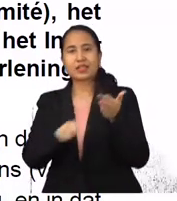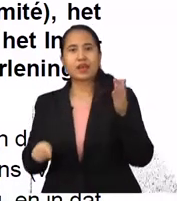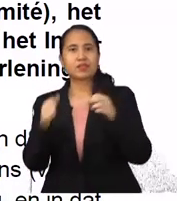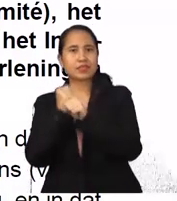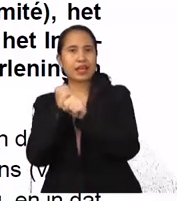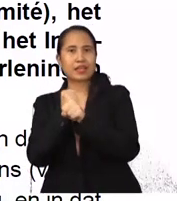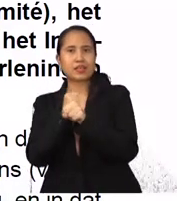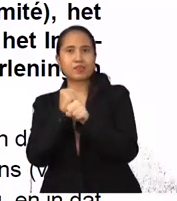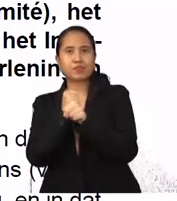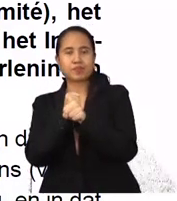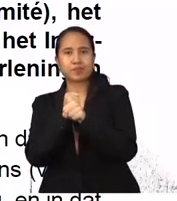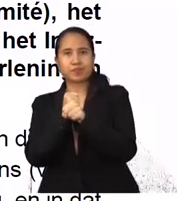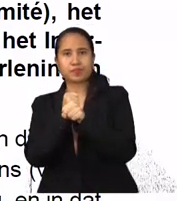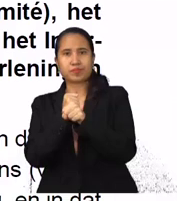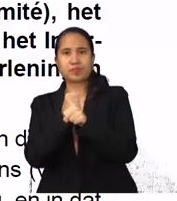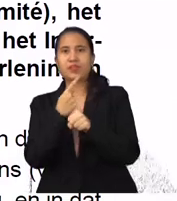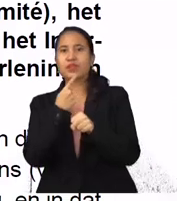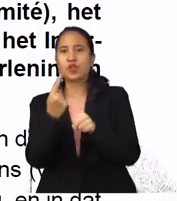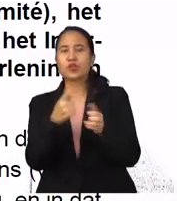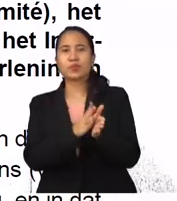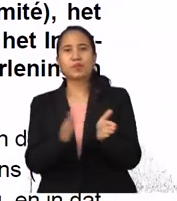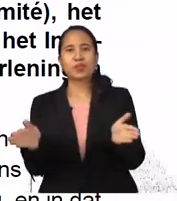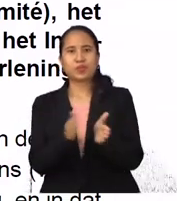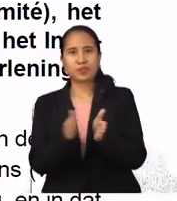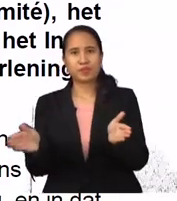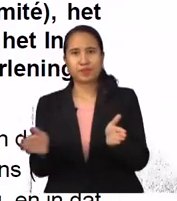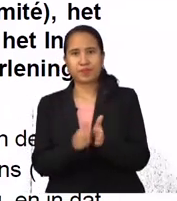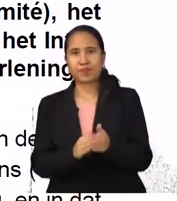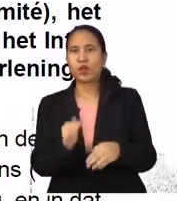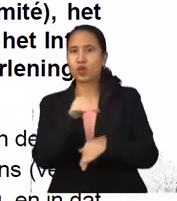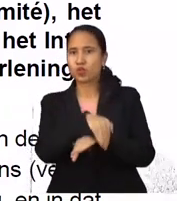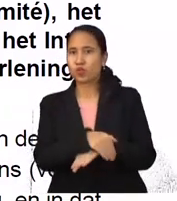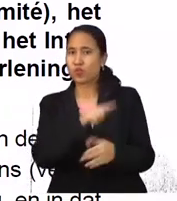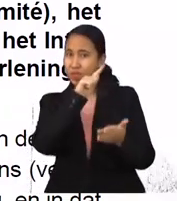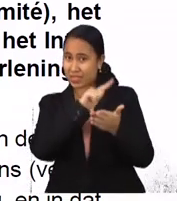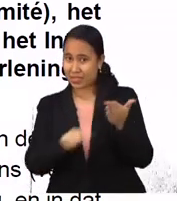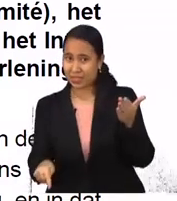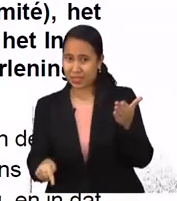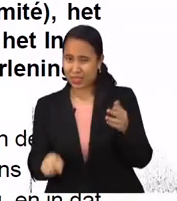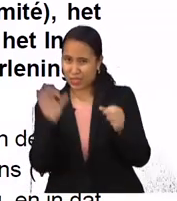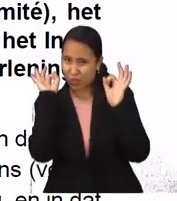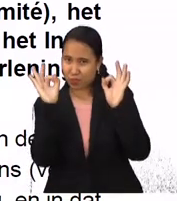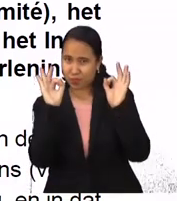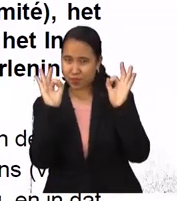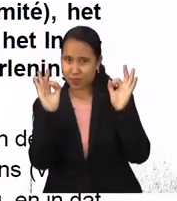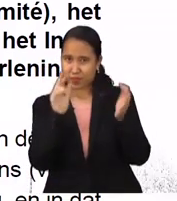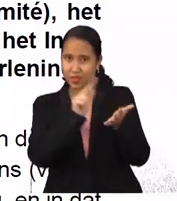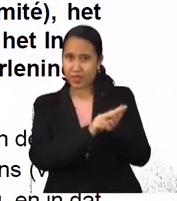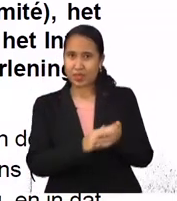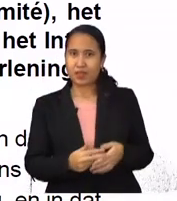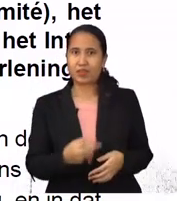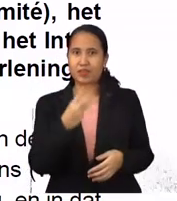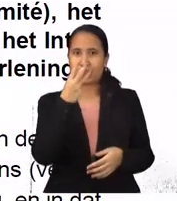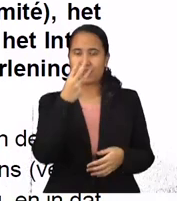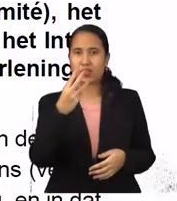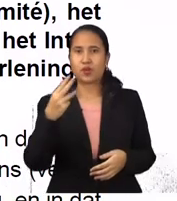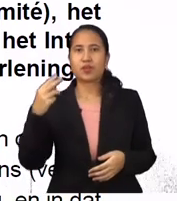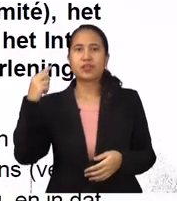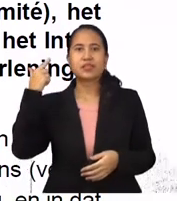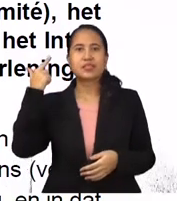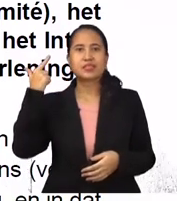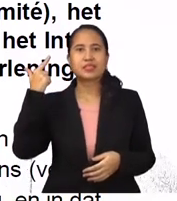zijn gepleegd in de daarin genoemde periode. Het betreft de strafbare feiten specifiek in de artikelen